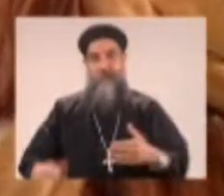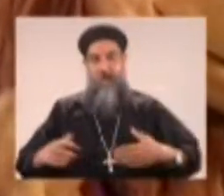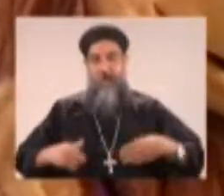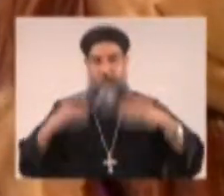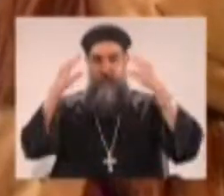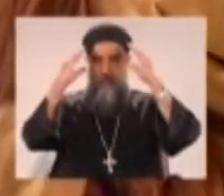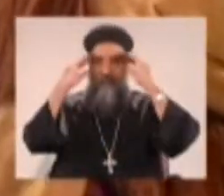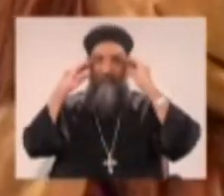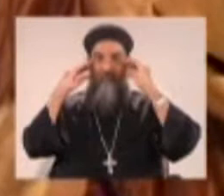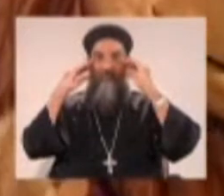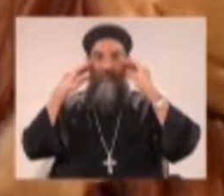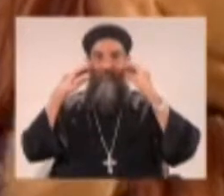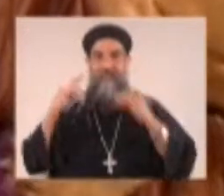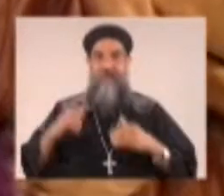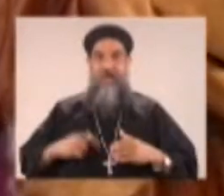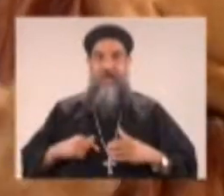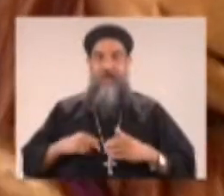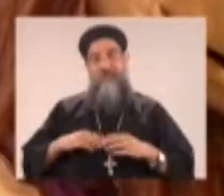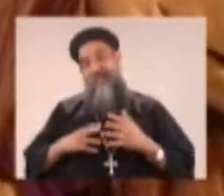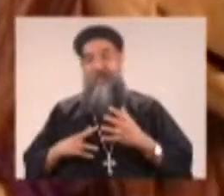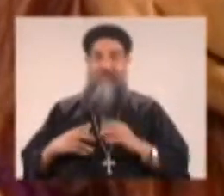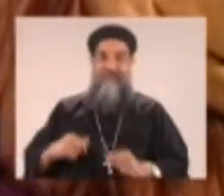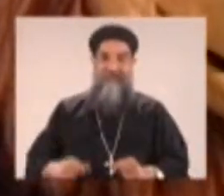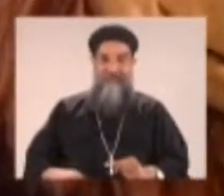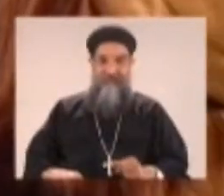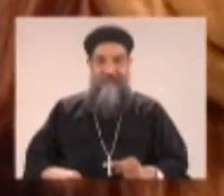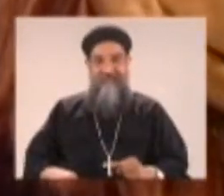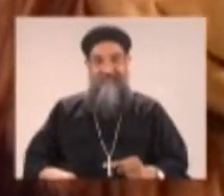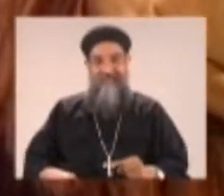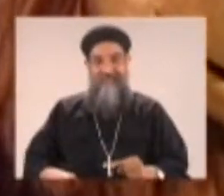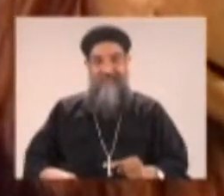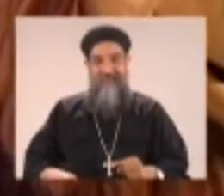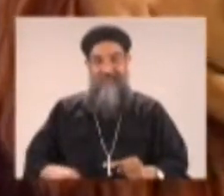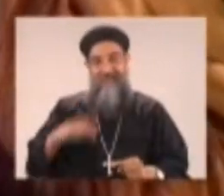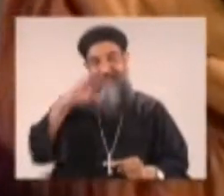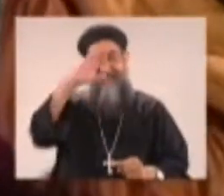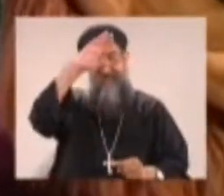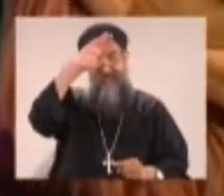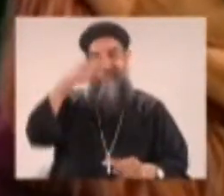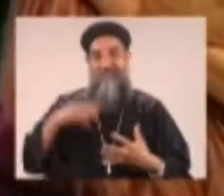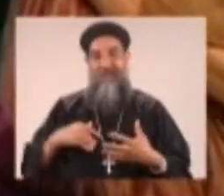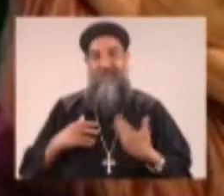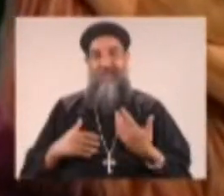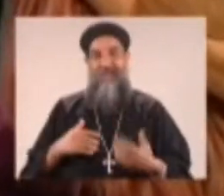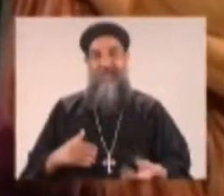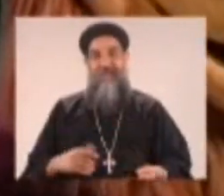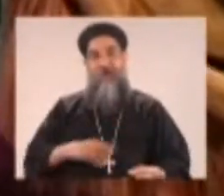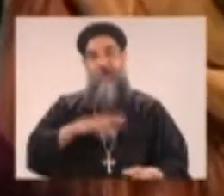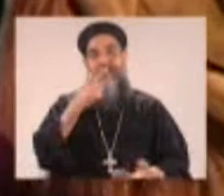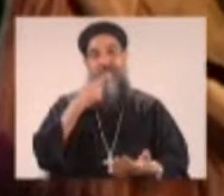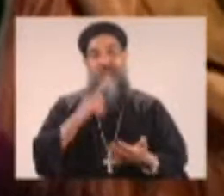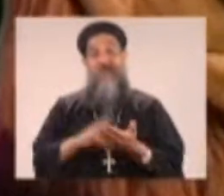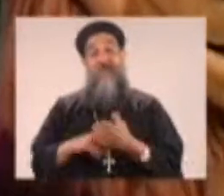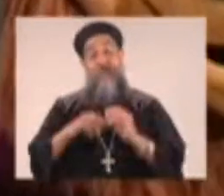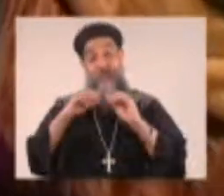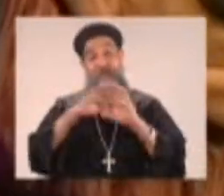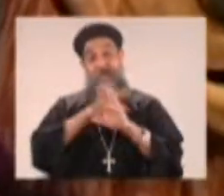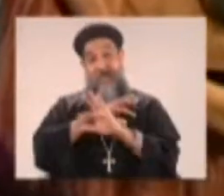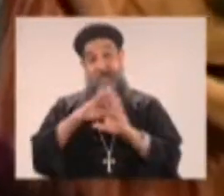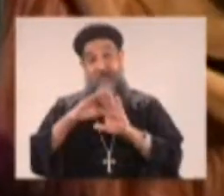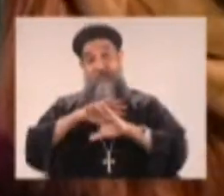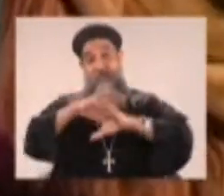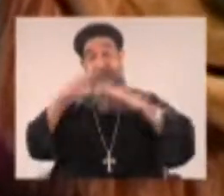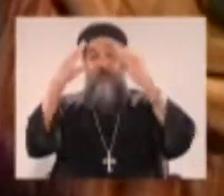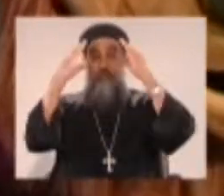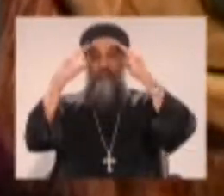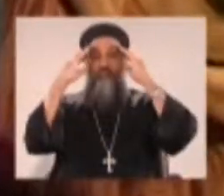ولما تبتدي بكذبه واحده بتجرجر وراها كذب كتير. ها، عرفتوا بقى